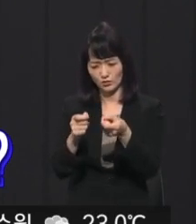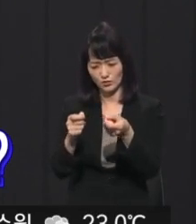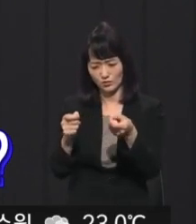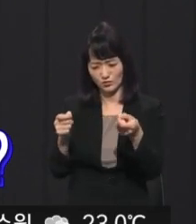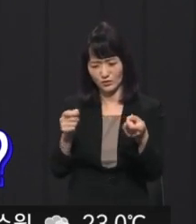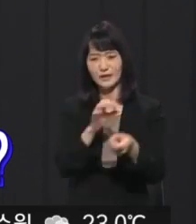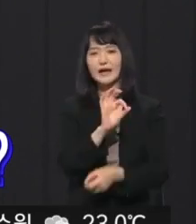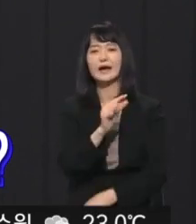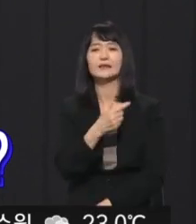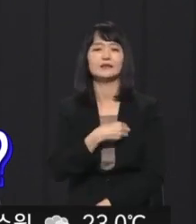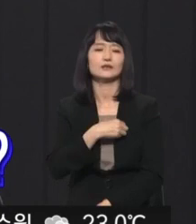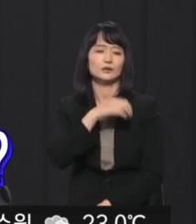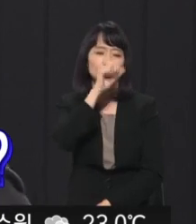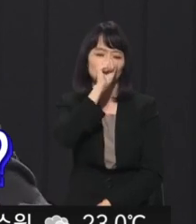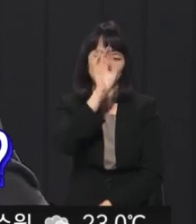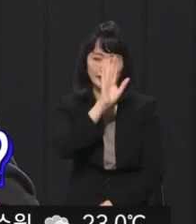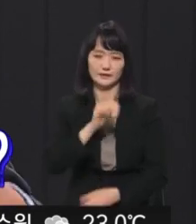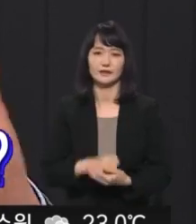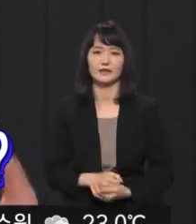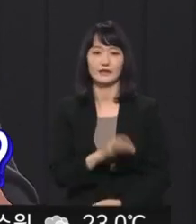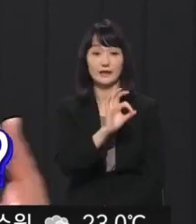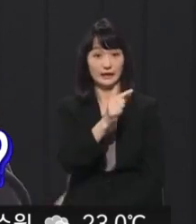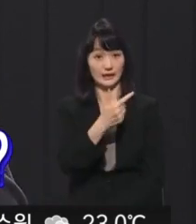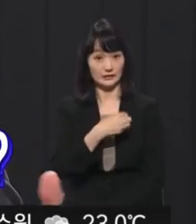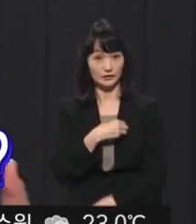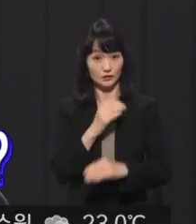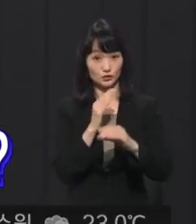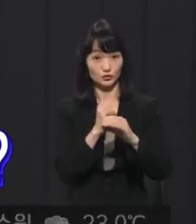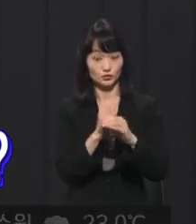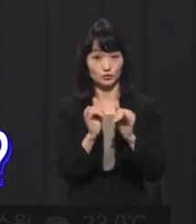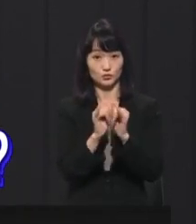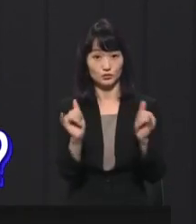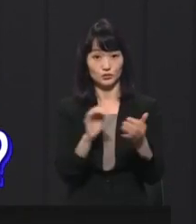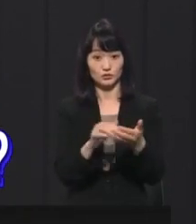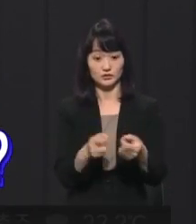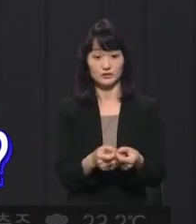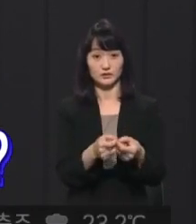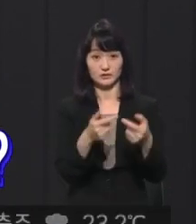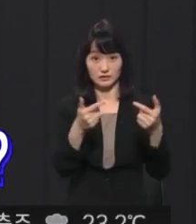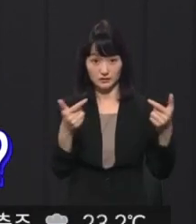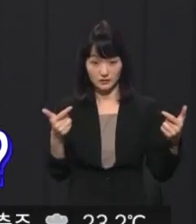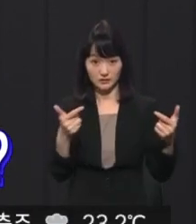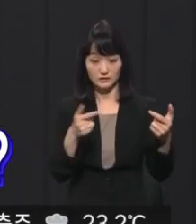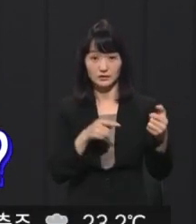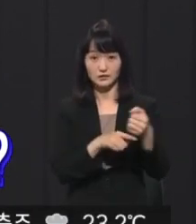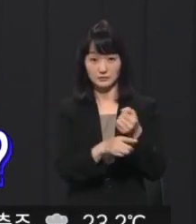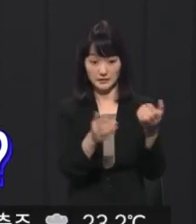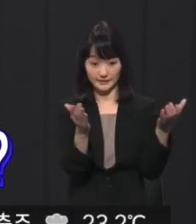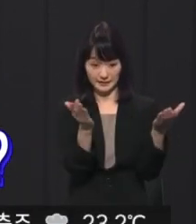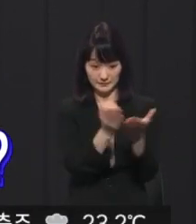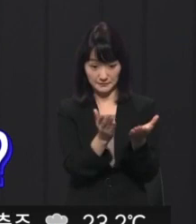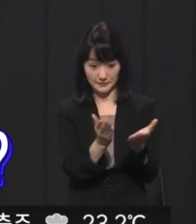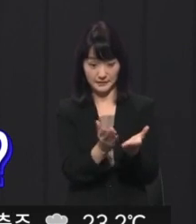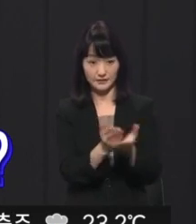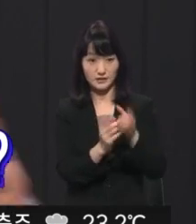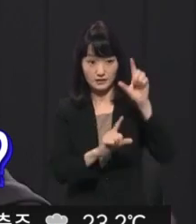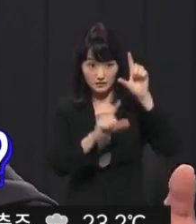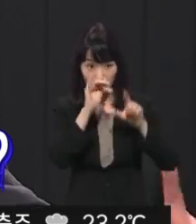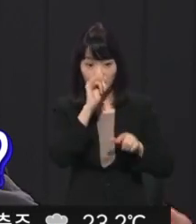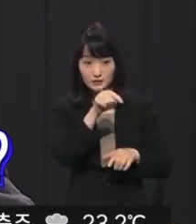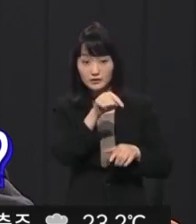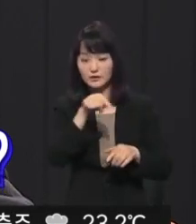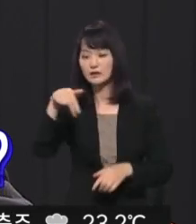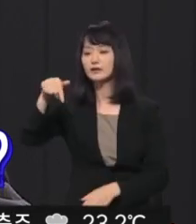3타 왜냐하면 은 안철수 의원 이 중도 확장 적인 그래도 이제 뭔가 어떤 합리적인 이미지 같은 것들이 있죠 그런데 그게